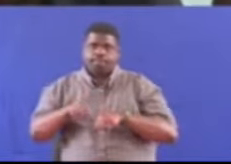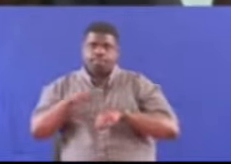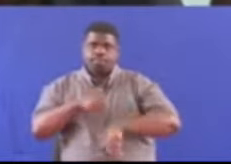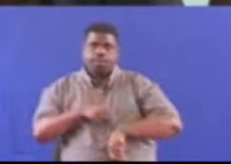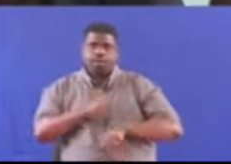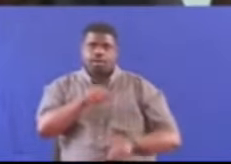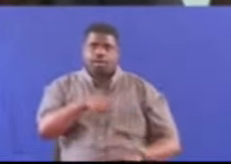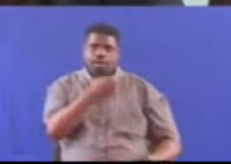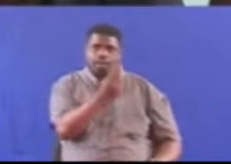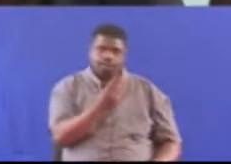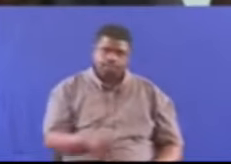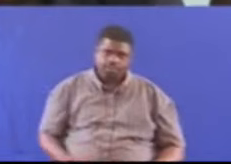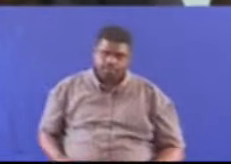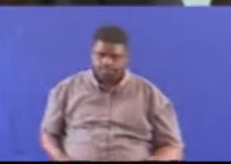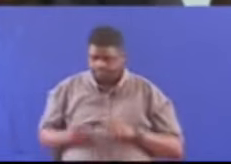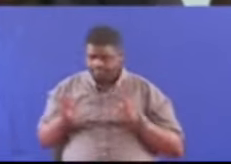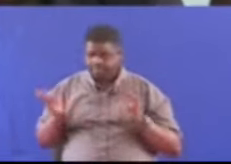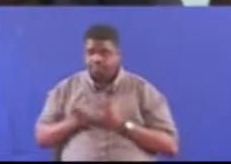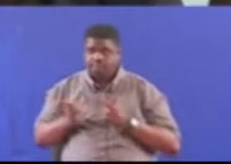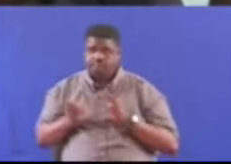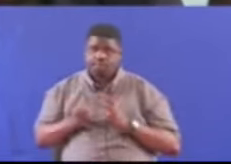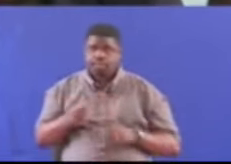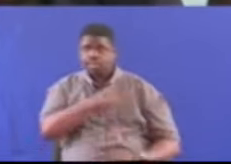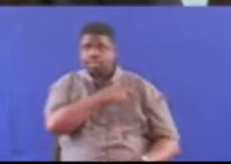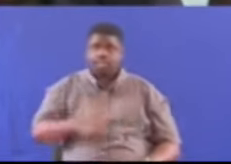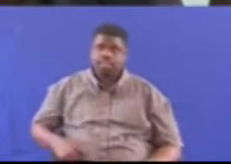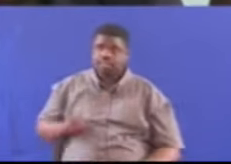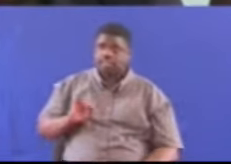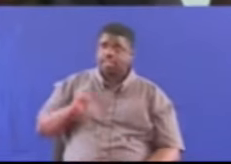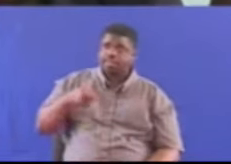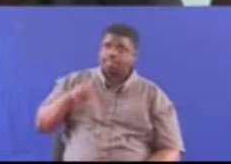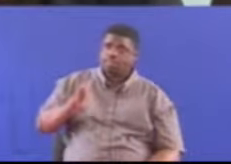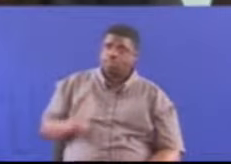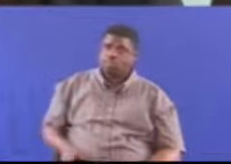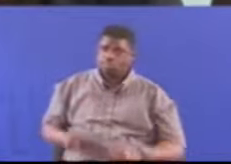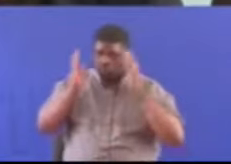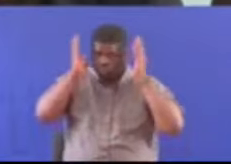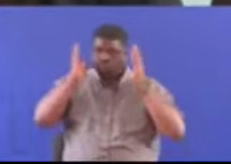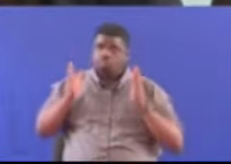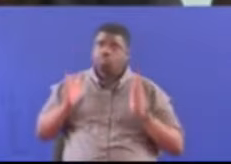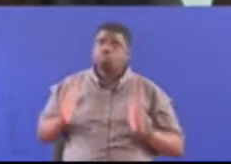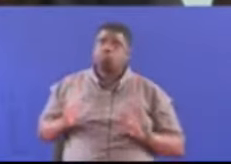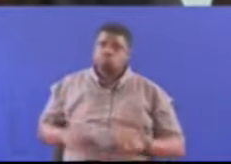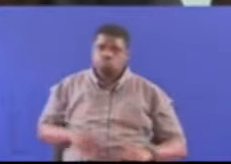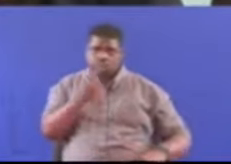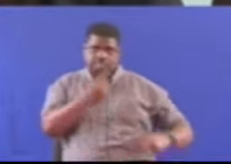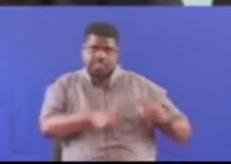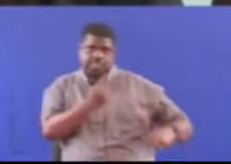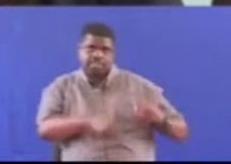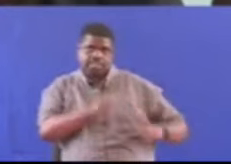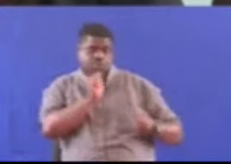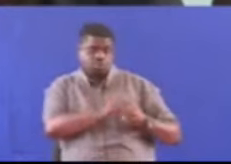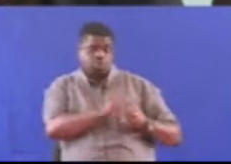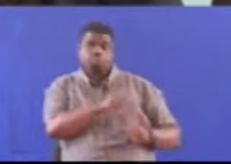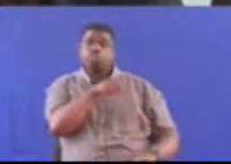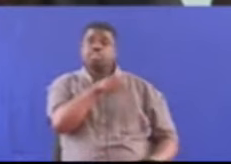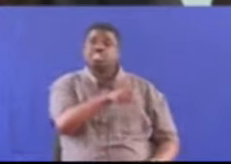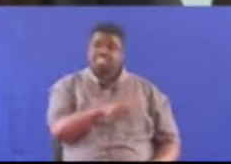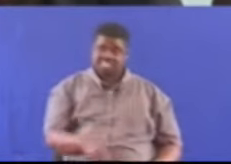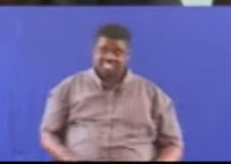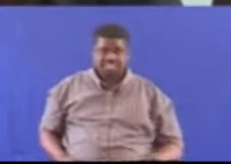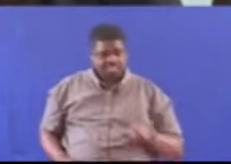mitatu. Aidha, rais wa IPU ni mkuu wa kisiasa wa chombo hiki